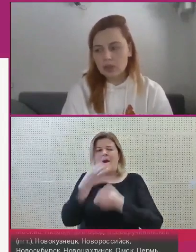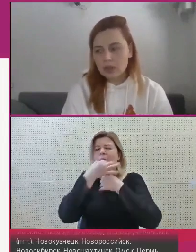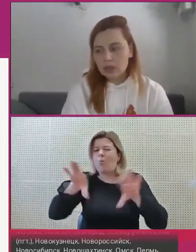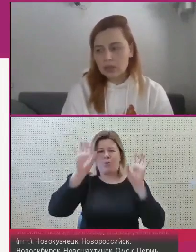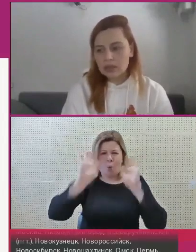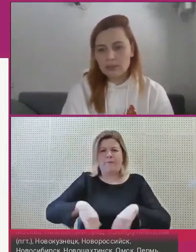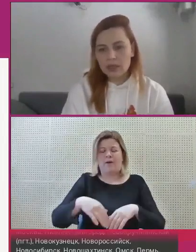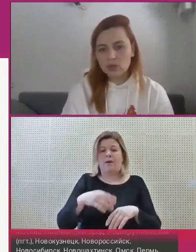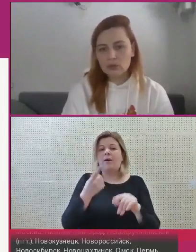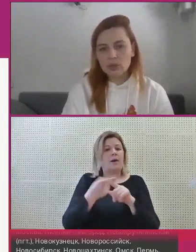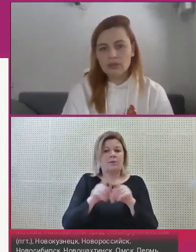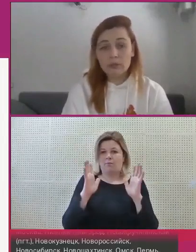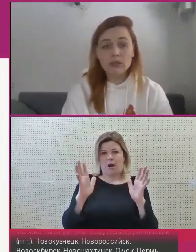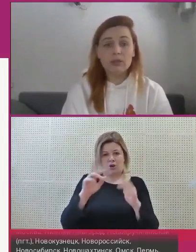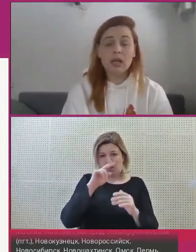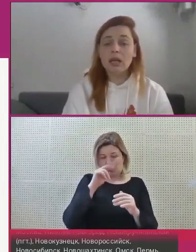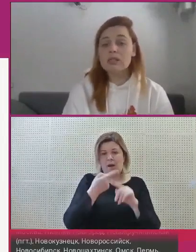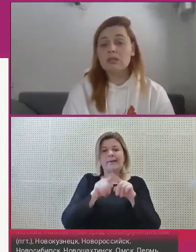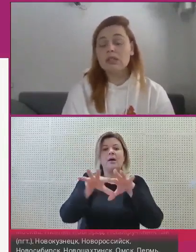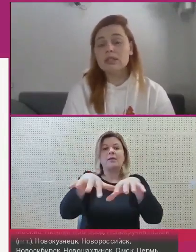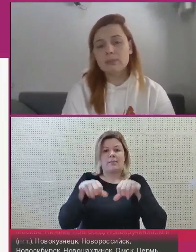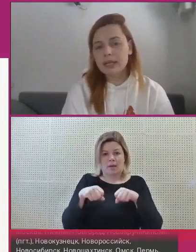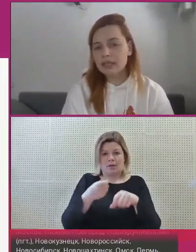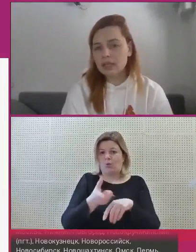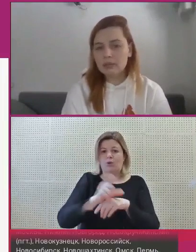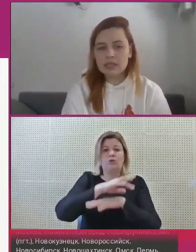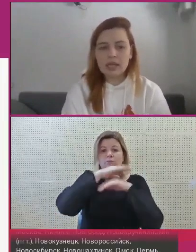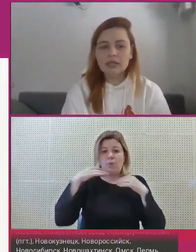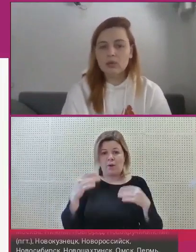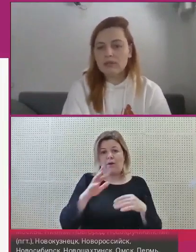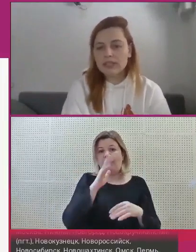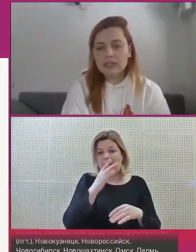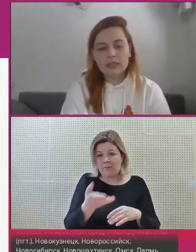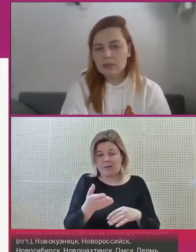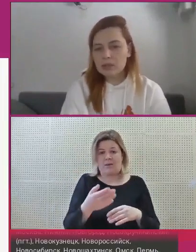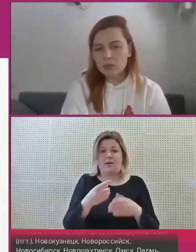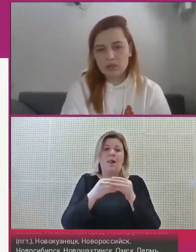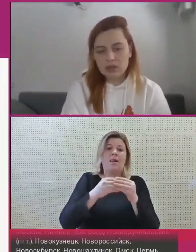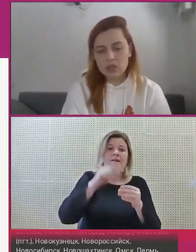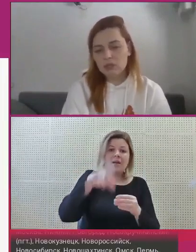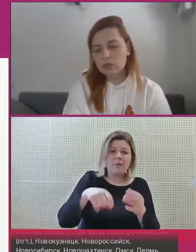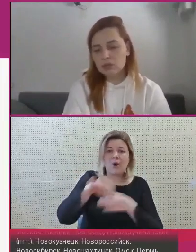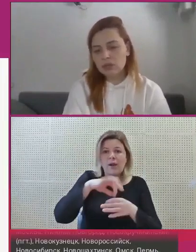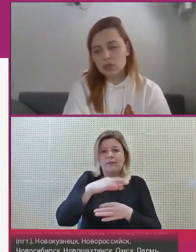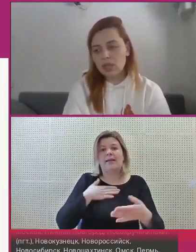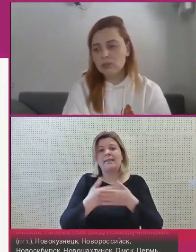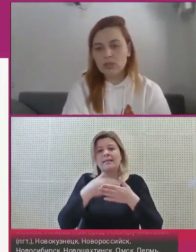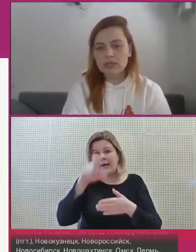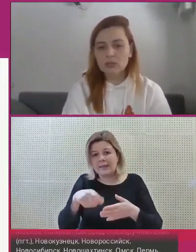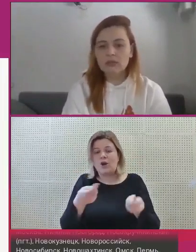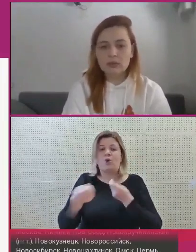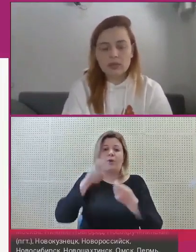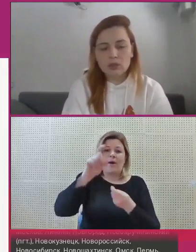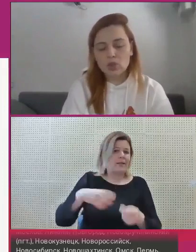что это забирает очень много времени как раз лидера проекта, либо инициатора, руководителя, абсолютно неважно. То есть этот человек